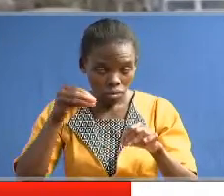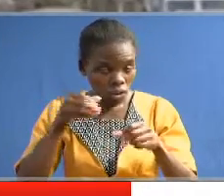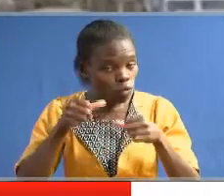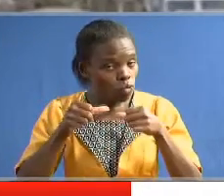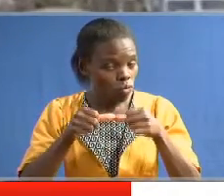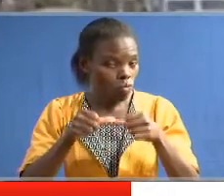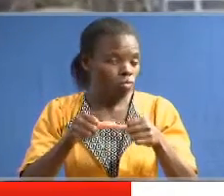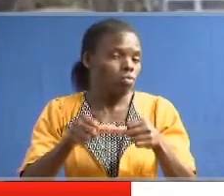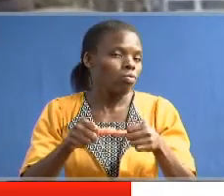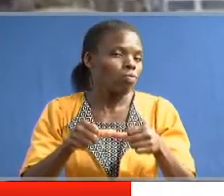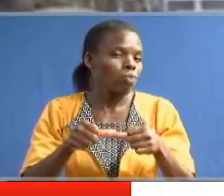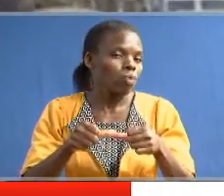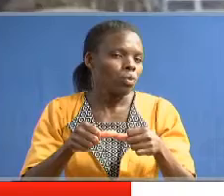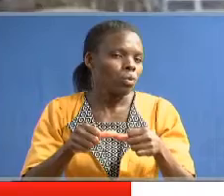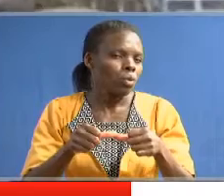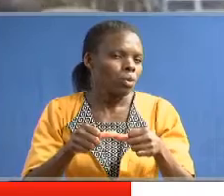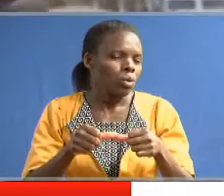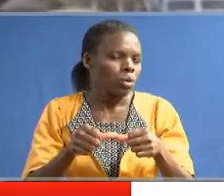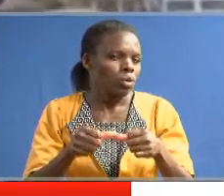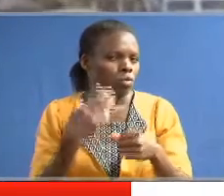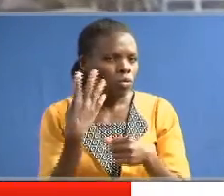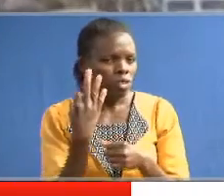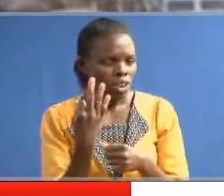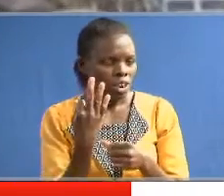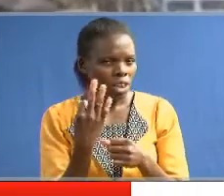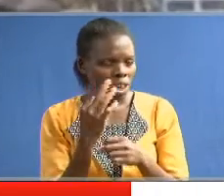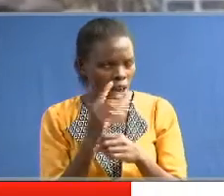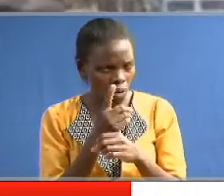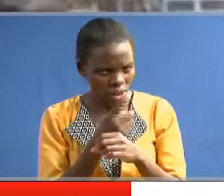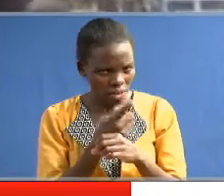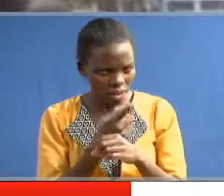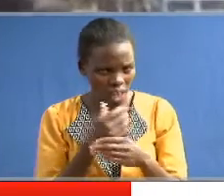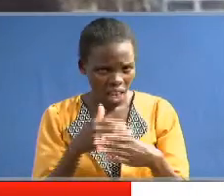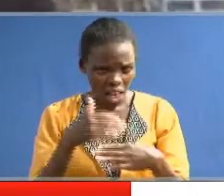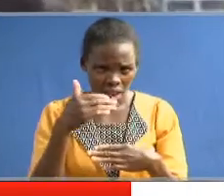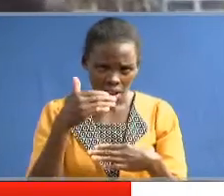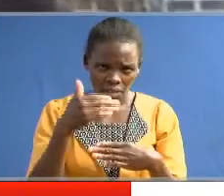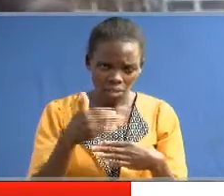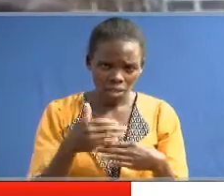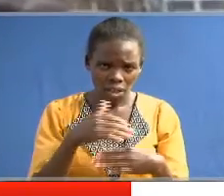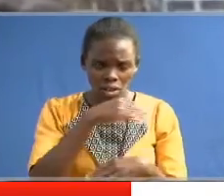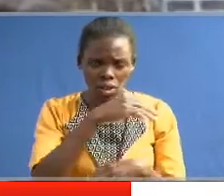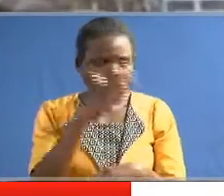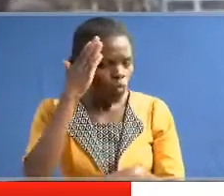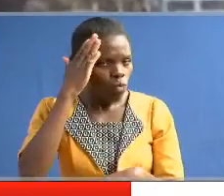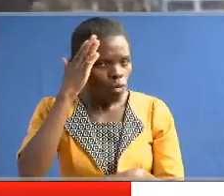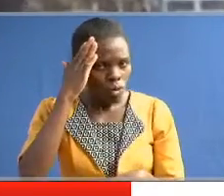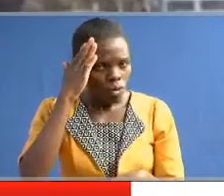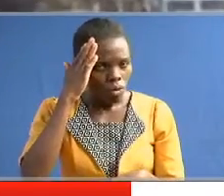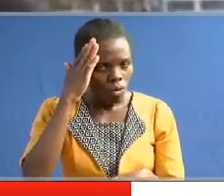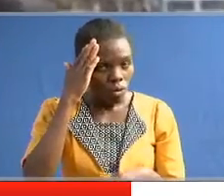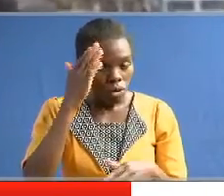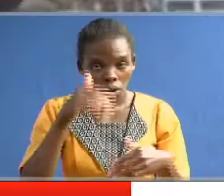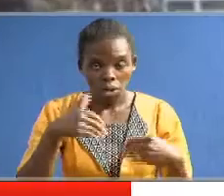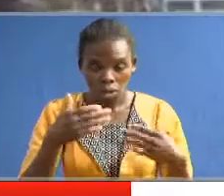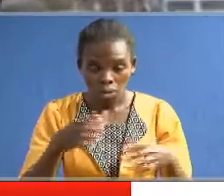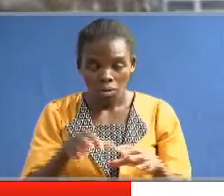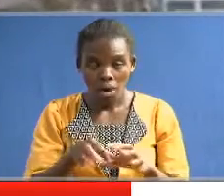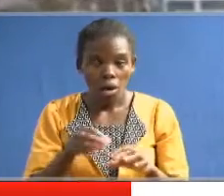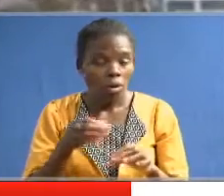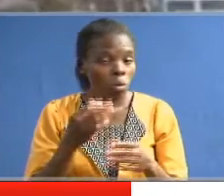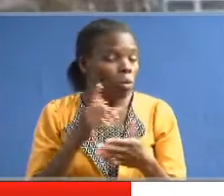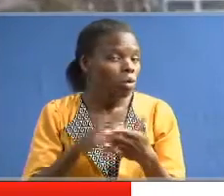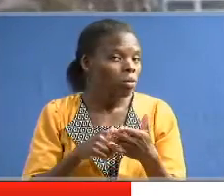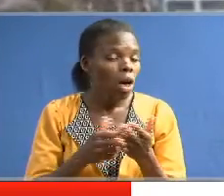itaendelea kwa muda ya masaa 3 hivi, alafu kisha baada ya kufikia jioni ya leo tutakuwa tunajua ni lipi limepatikana. Lakini